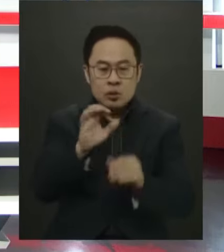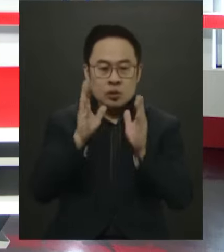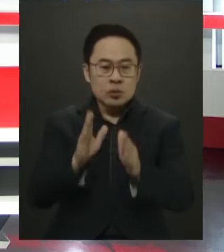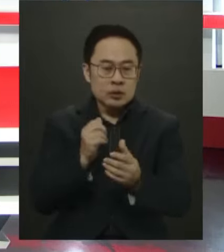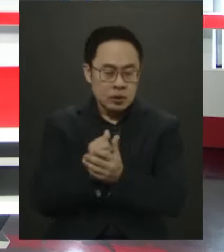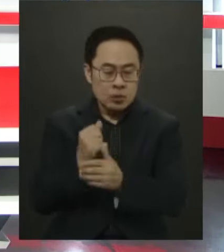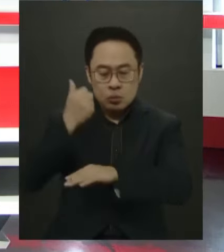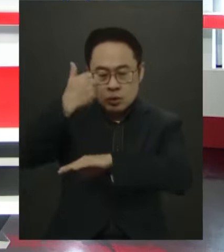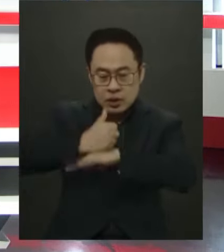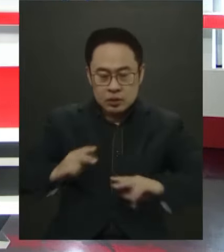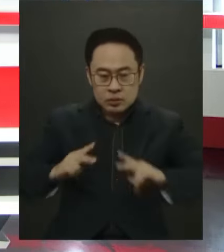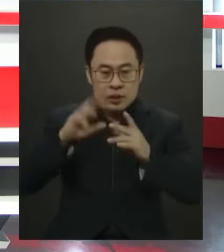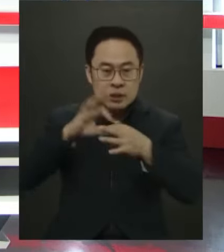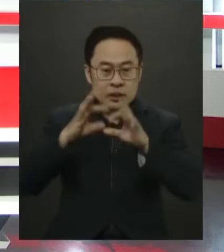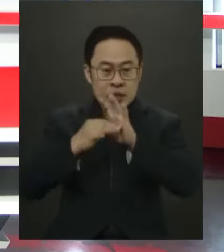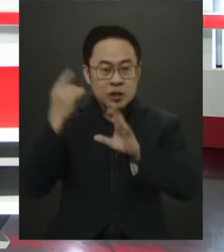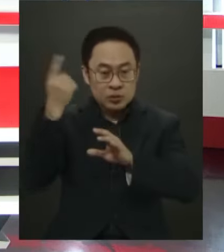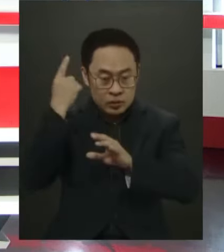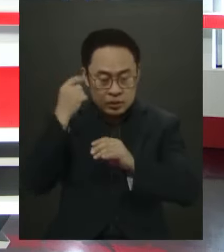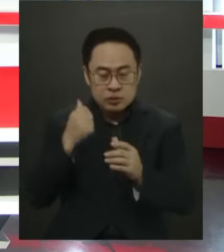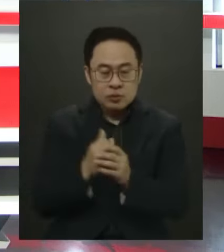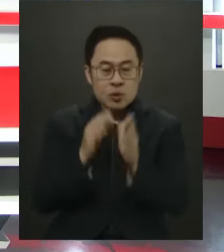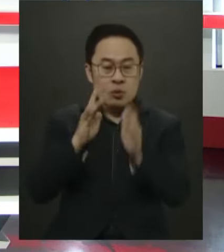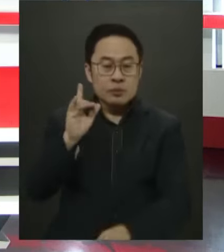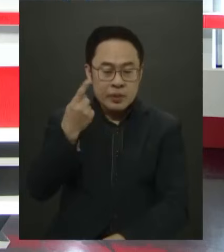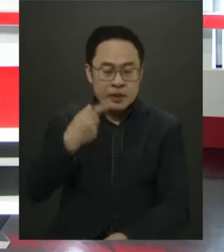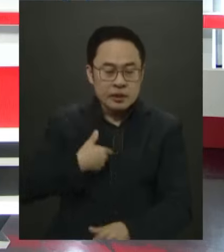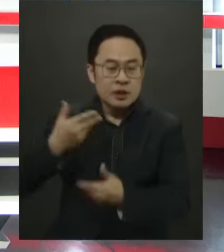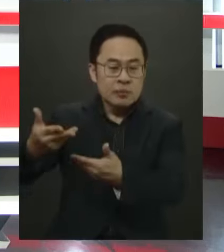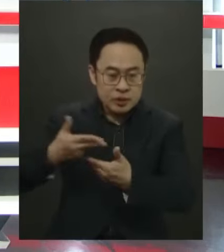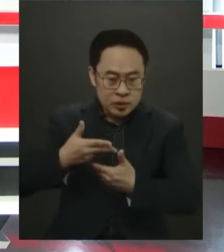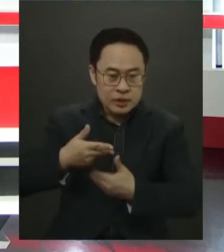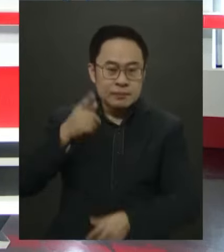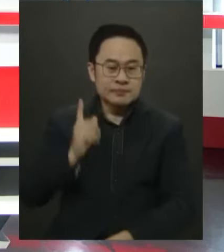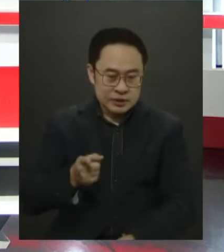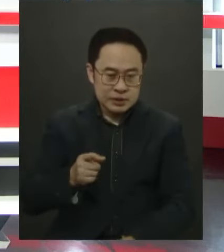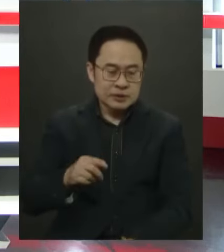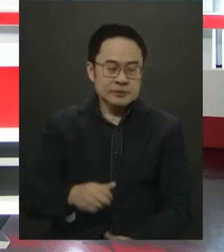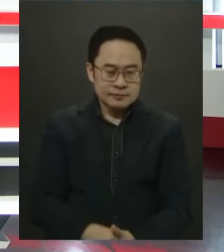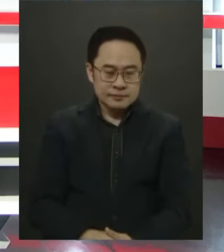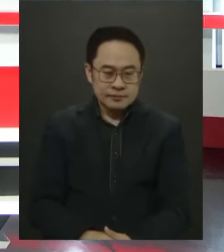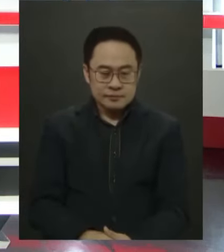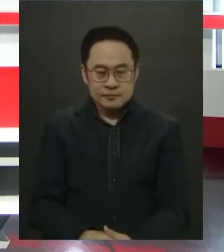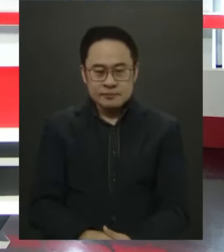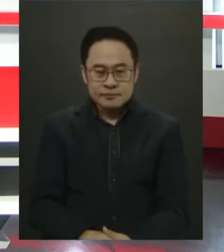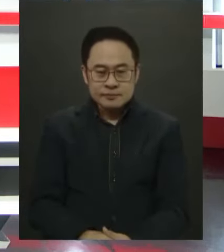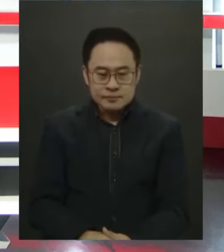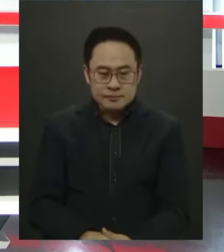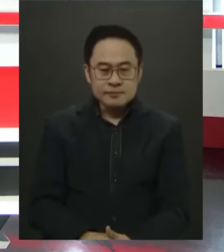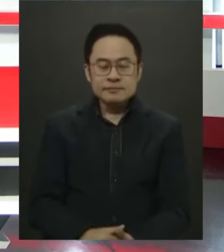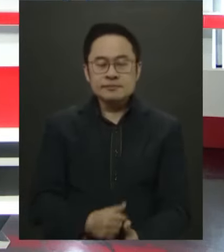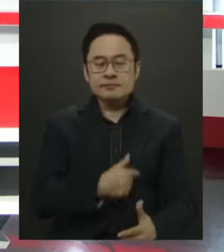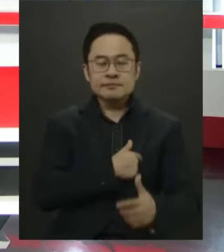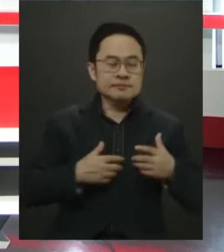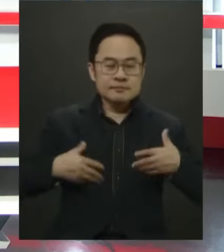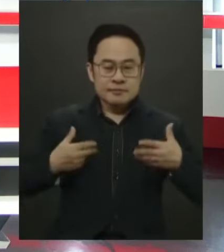คุณสรวงศ์เทียนทองนี่ก็เป็นรัฐมนตรีป้ายแดงแล้วก็ประเดิมแม่ด้วยการไปรับนักกีฬาเลย นะคะ ยอดเยี่ยมยอดเยี่ยม ชื่นมื่นกันไปนะ